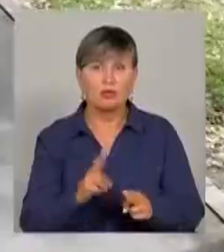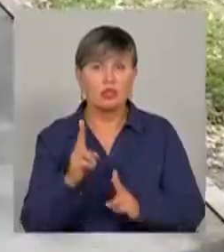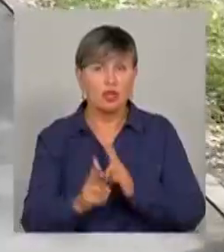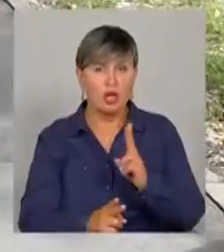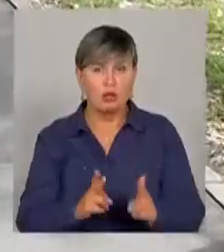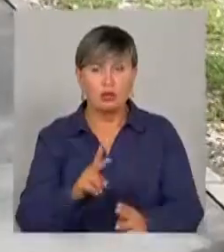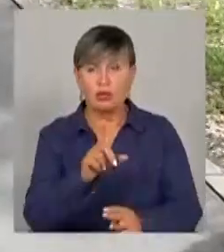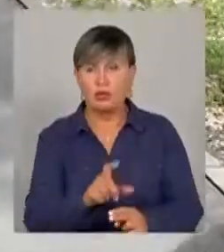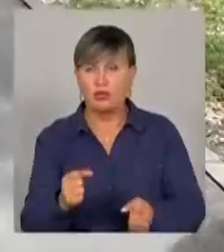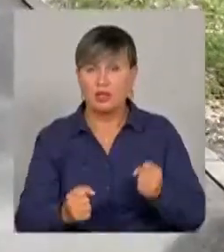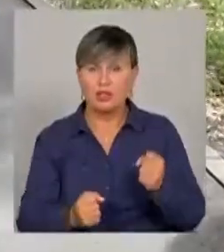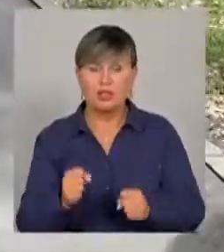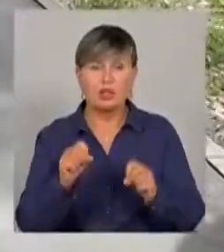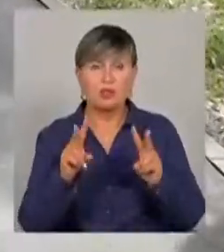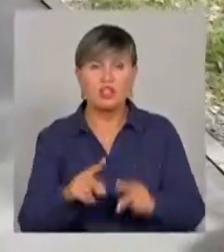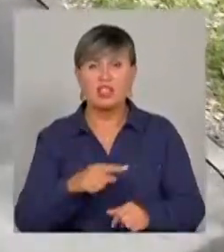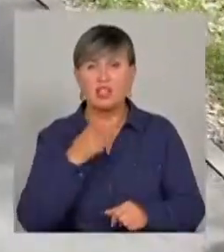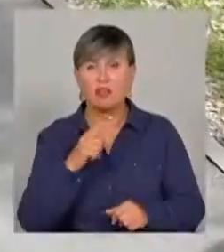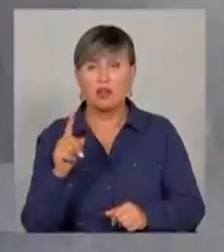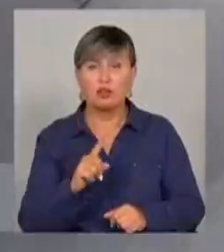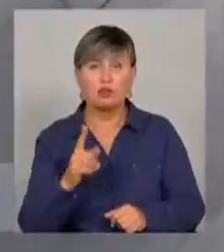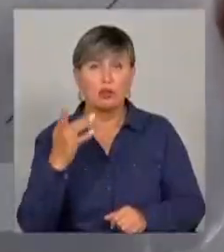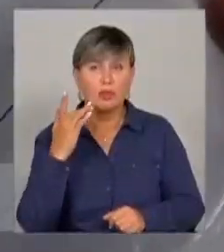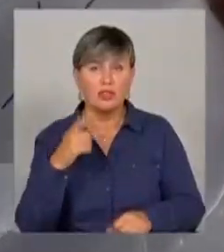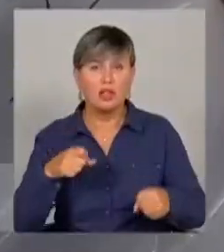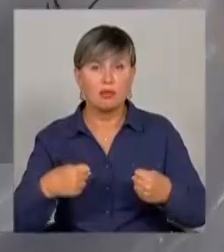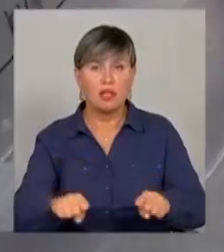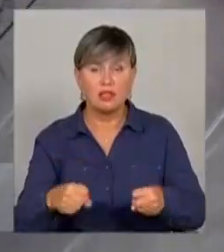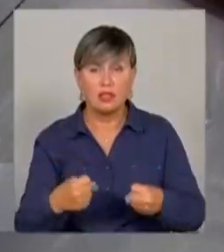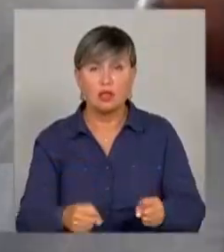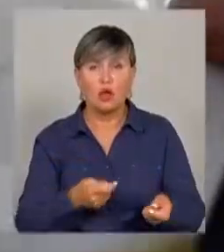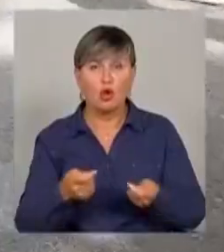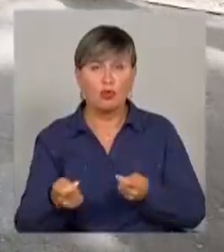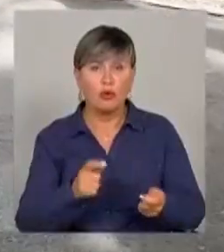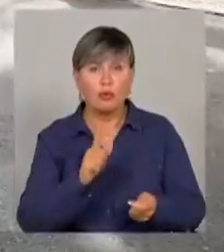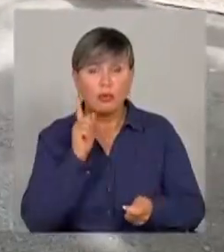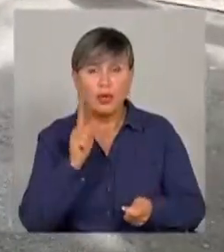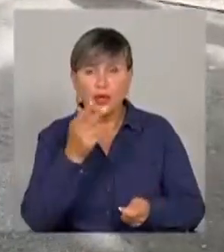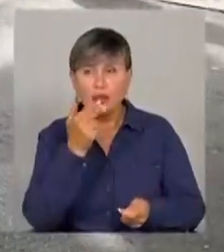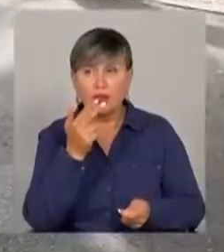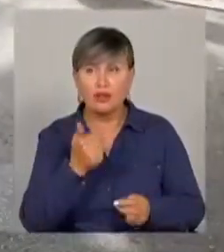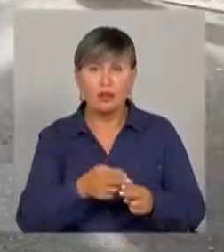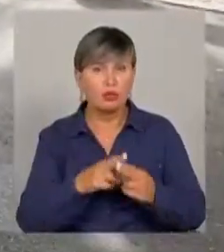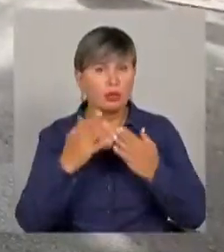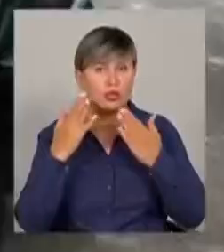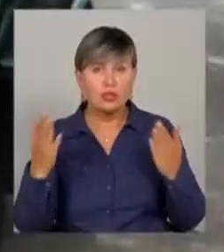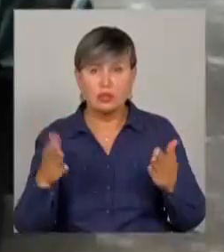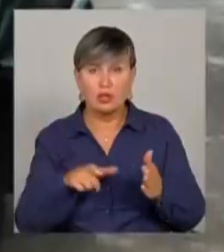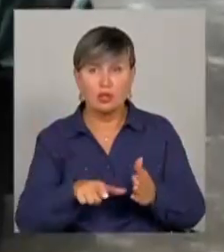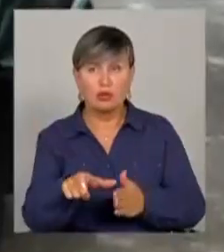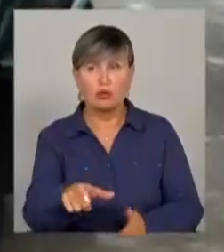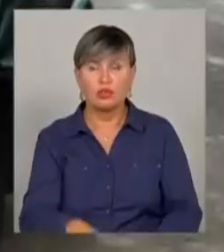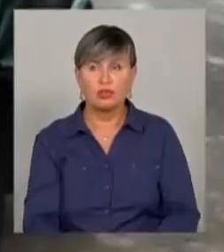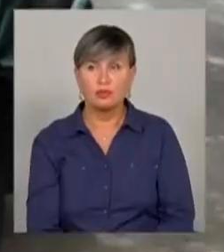жалуются автолюбители. Специалисты говорят, что нередко двухколесным транспортом управляют подростки, которые не знают ПДД. Без